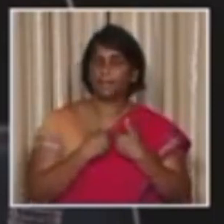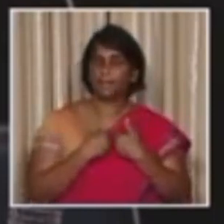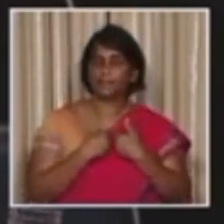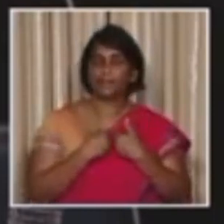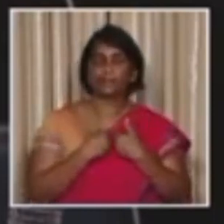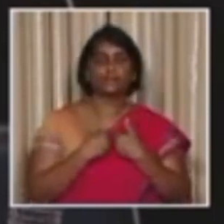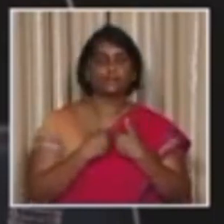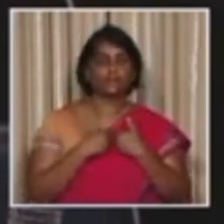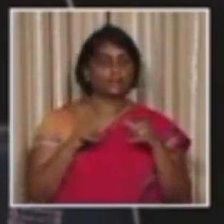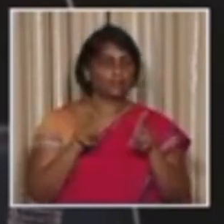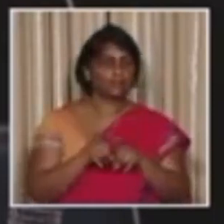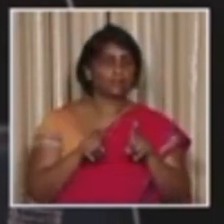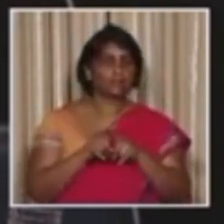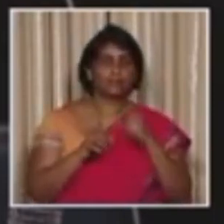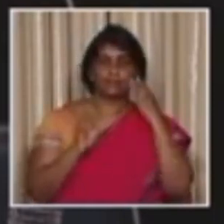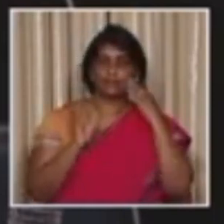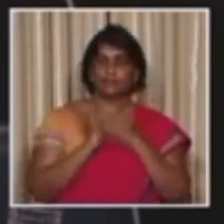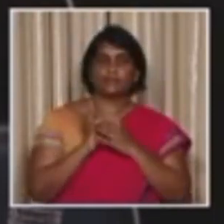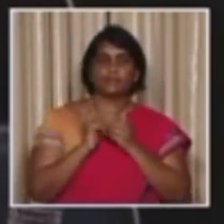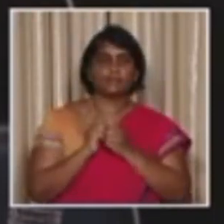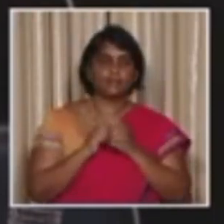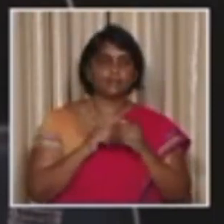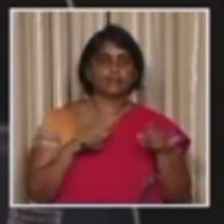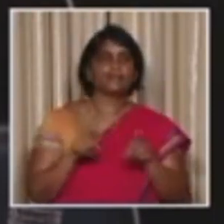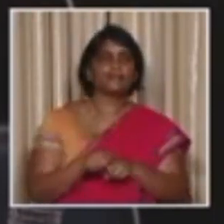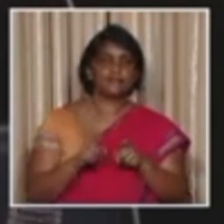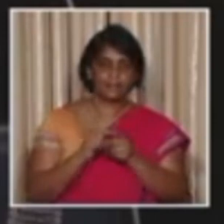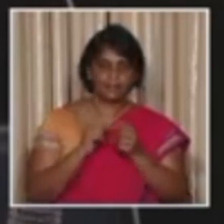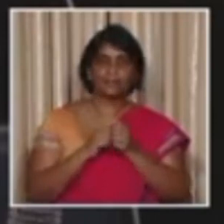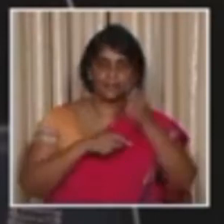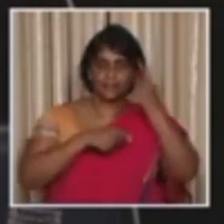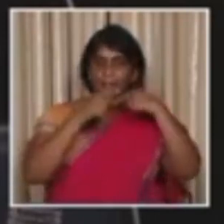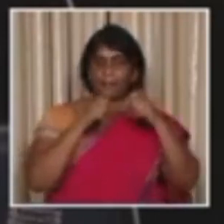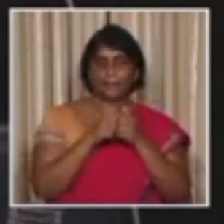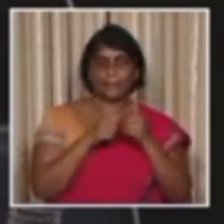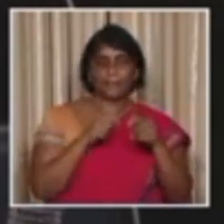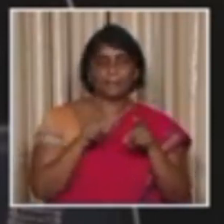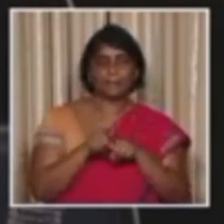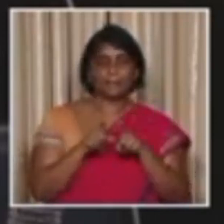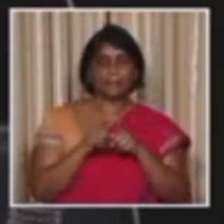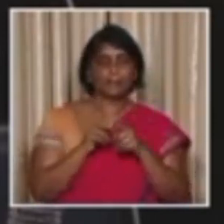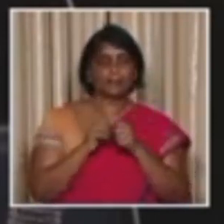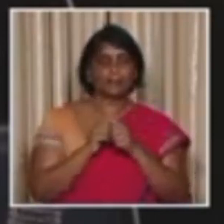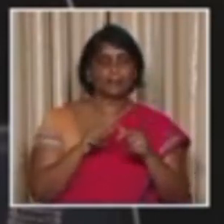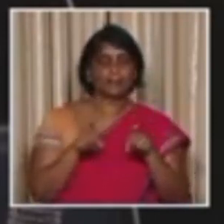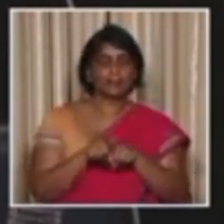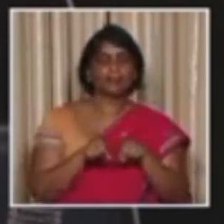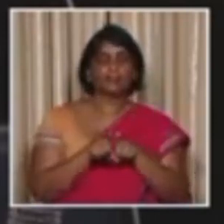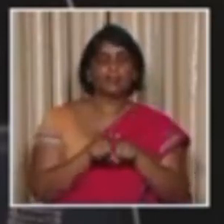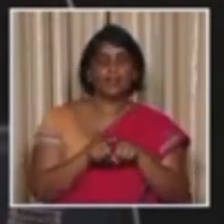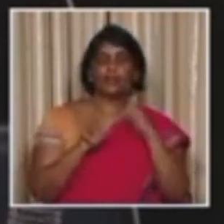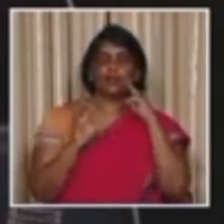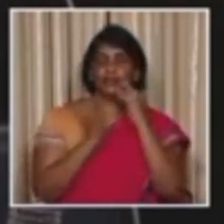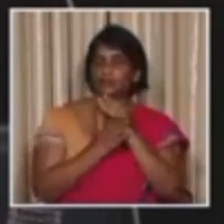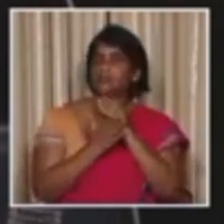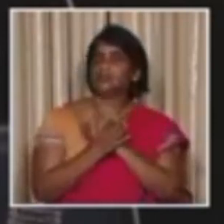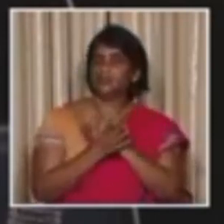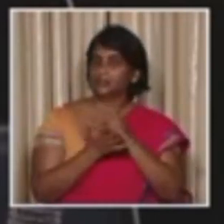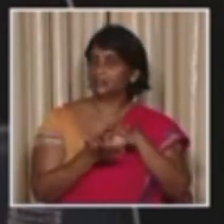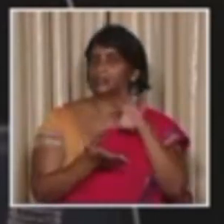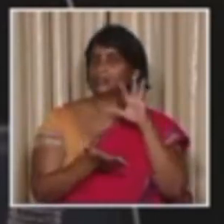இதனால் யாரும் கொண்டு விட்டு அவர்கள் வாழலாமா என்றால் இல்லை. எனவேதான் இஸ்ரேலை பொறுத்தவரையில் இந்த